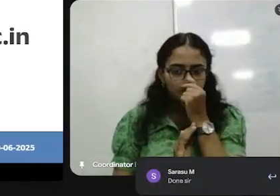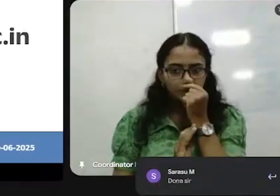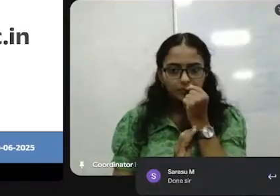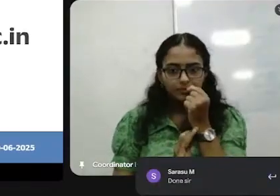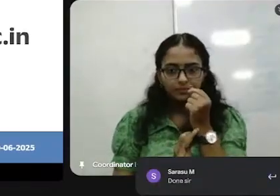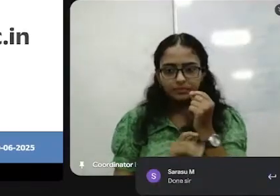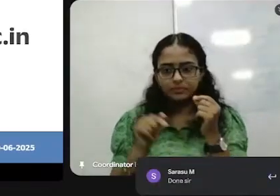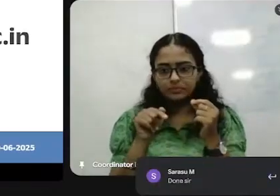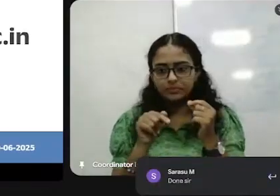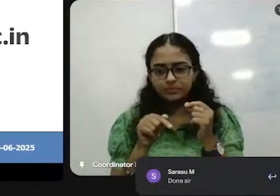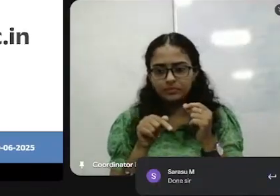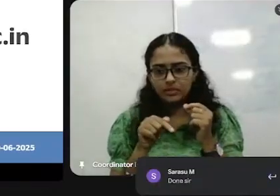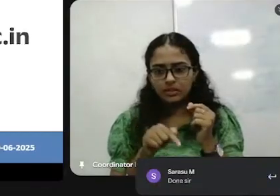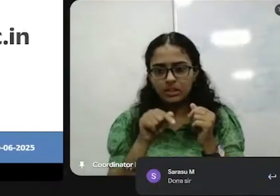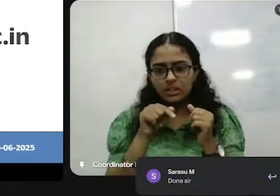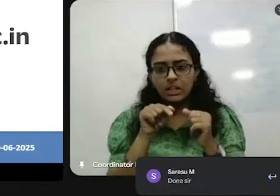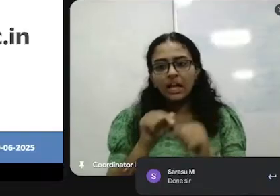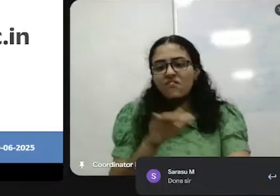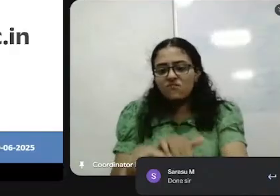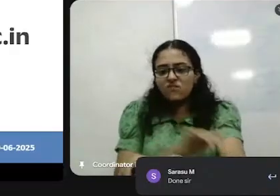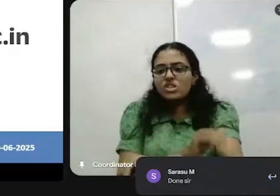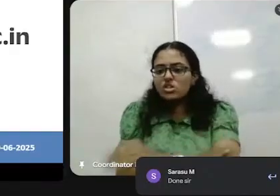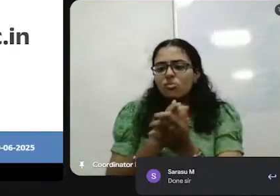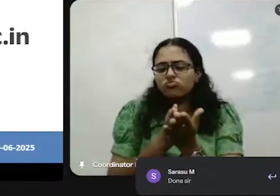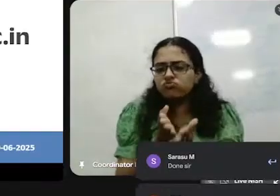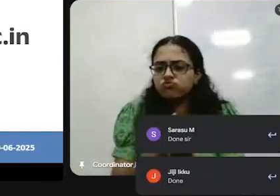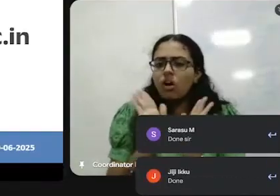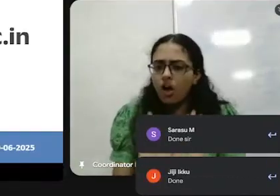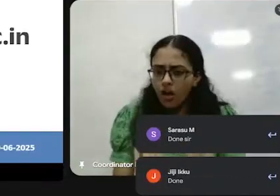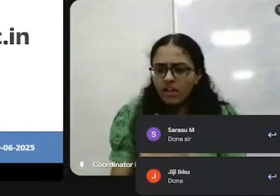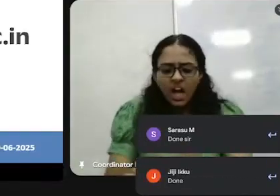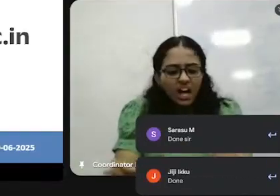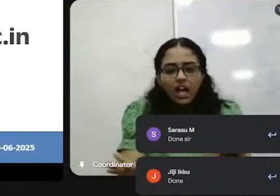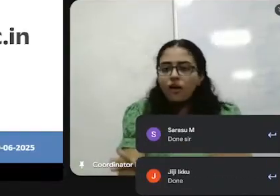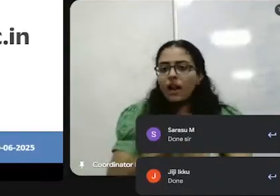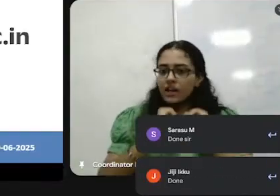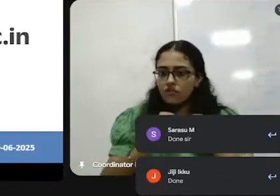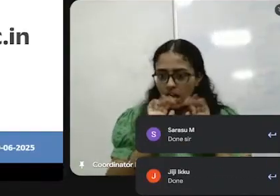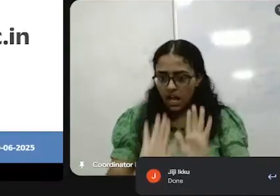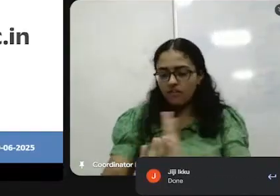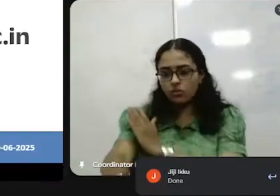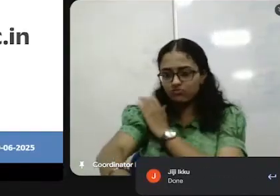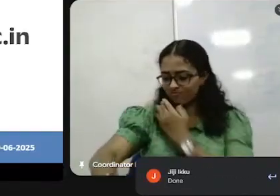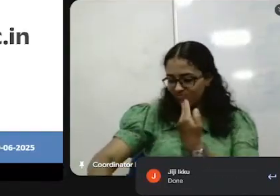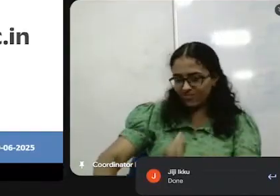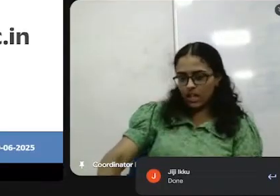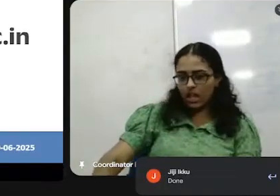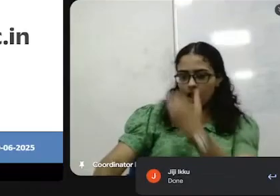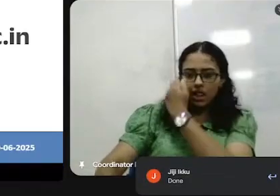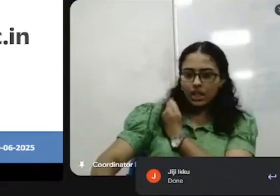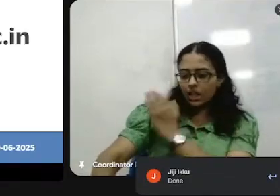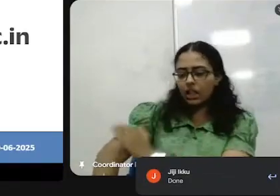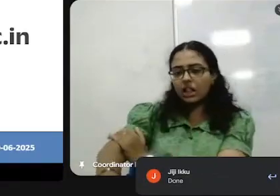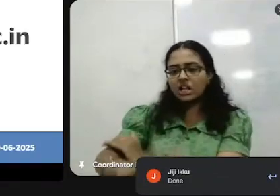ഇദ്ദേഹത്തിന് ഫിസിയോതെറാപ്പിസ്റ്റ് റെഗുലർ ആയിട്ട് ചെയ്യുന്നത് കാരണം കൈക്കുള്ള ബുദ്ധിമുട്ട് പോയി. ഒരു കൈ മാത്രം പാരലൈസിസ് ഉണ്ടായിരുന്നുള്ളൂ. പക്ഷെ